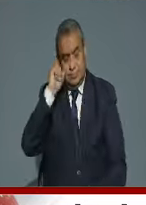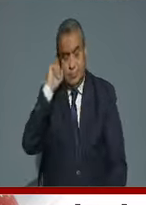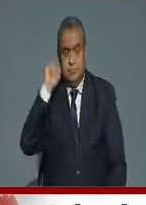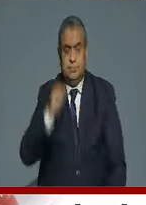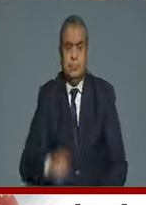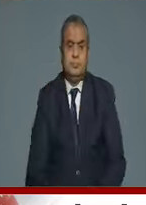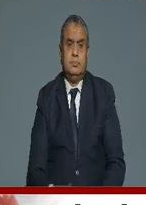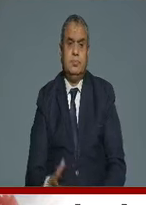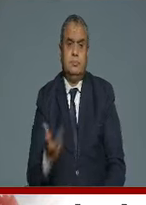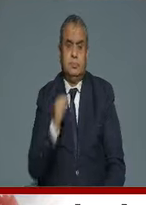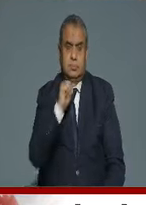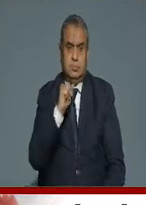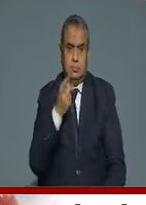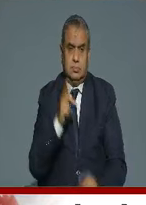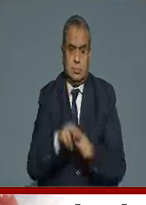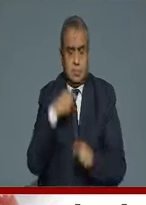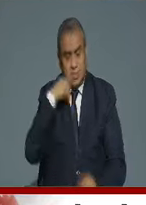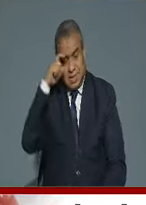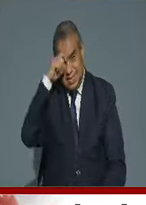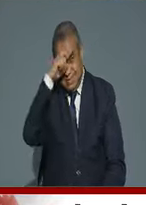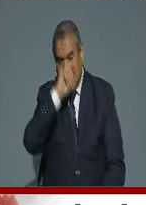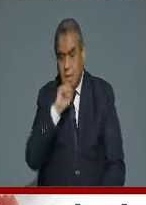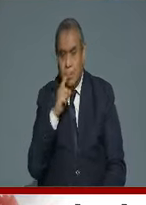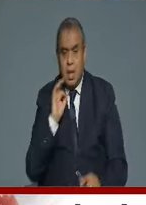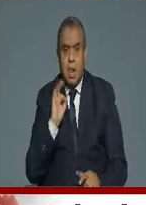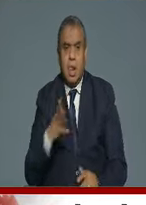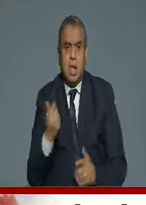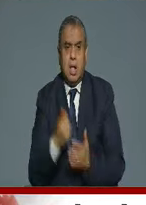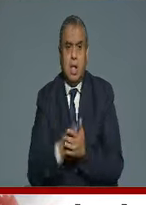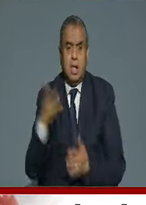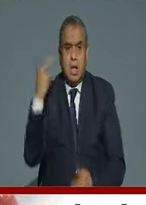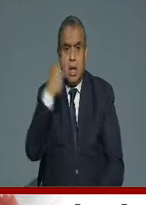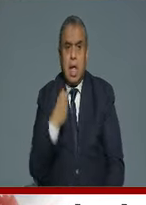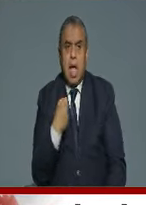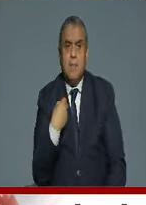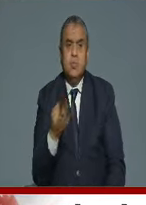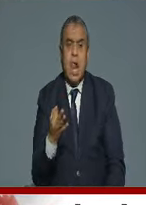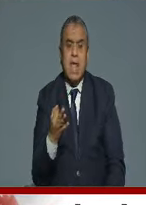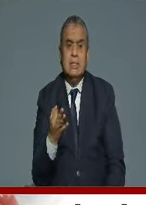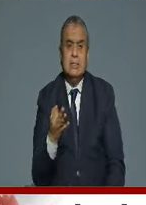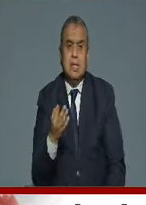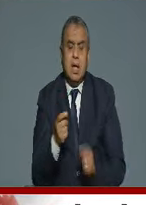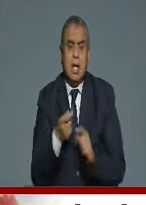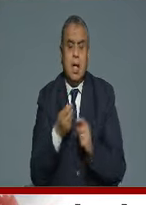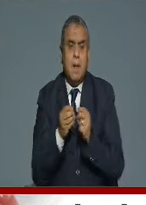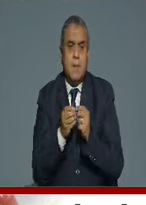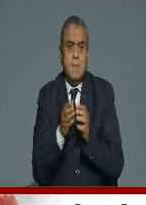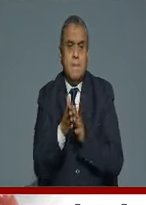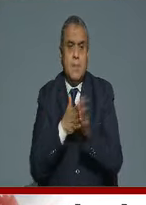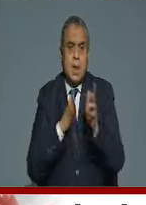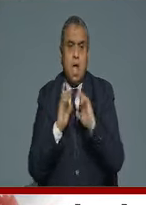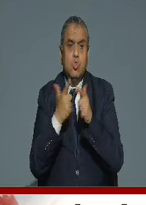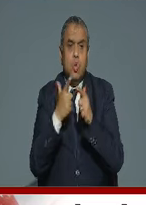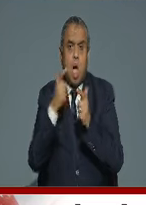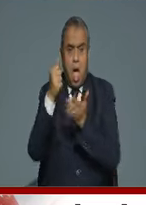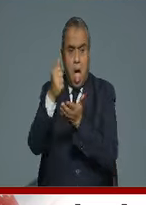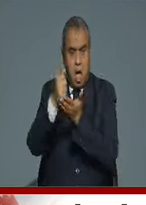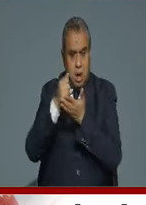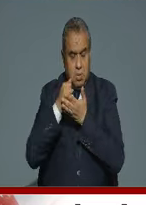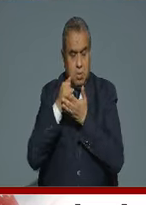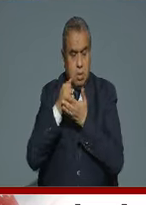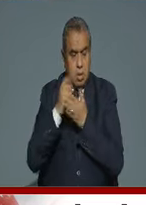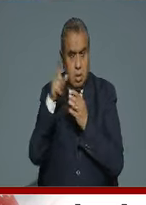أنا عايز أقول لكم مش سهل أبداً إن حد يحط 35 مليار دولار في شهرين، مفيش في العالم